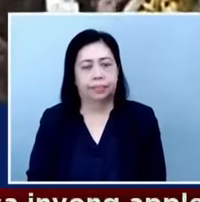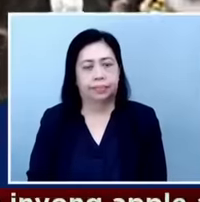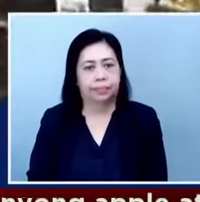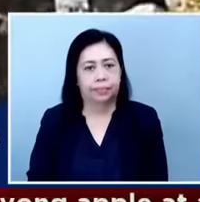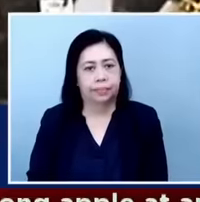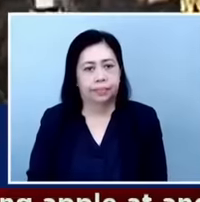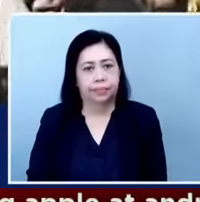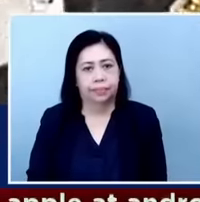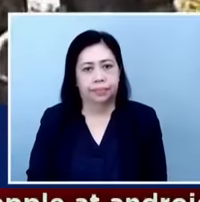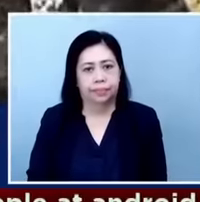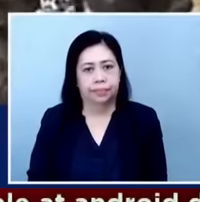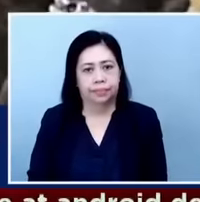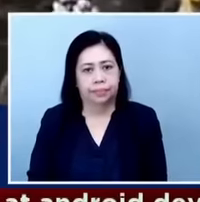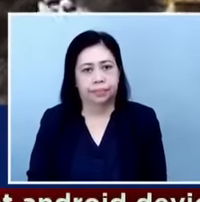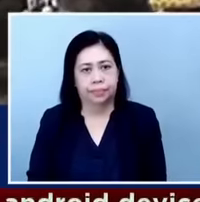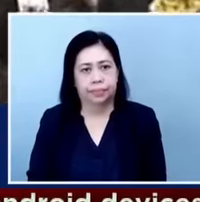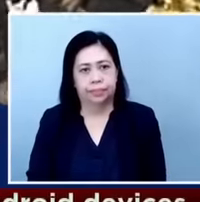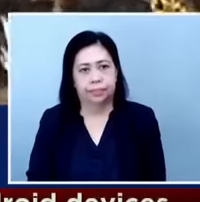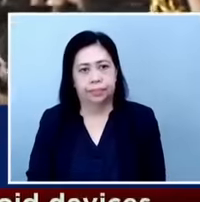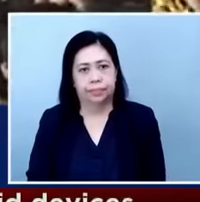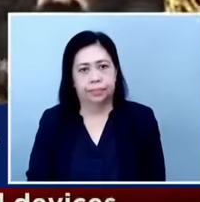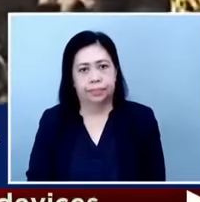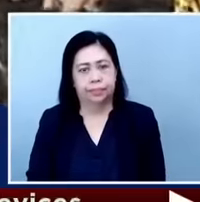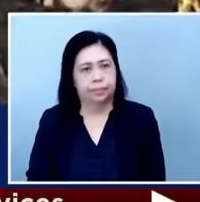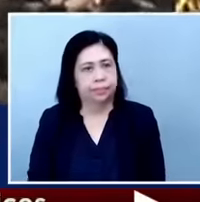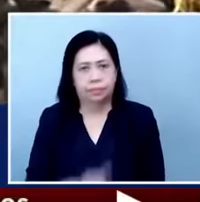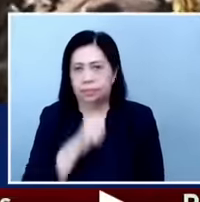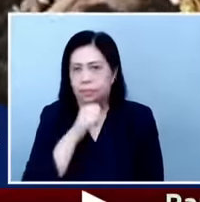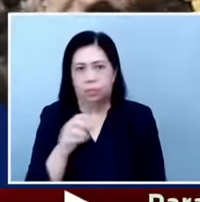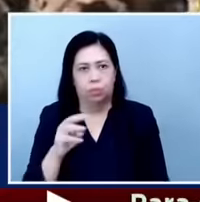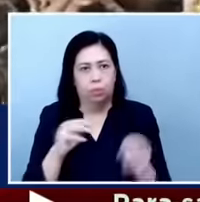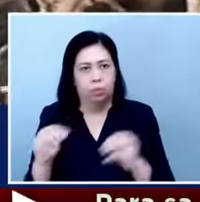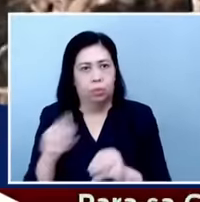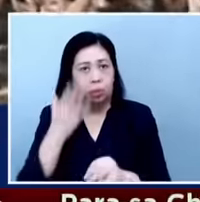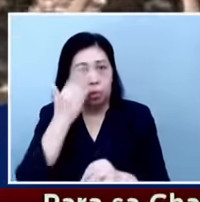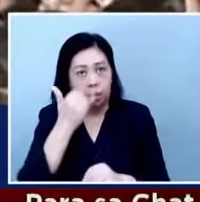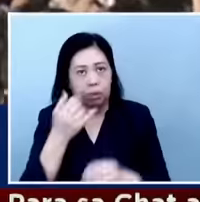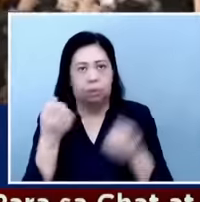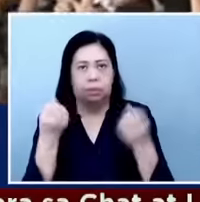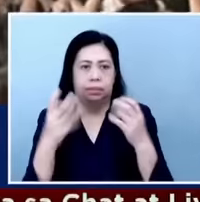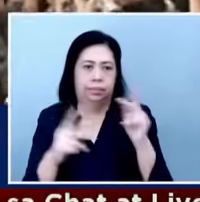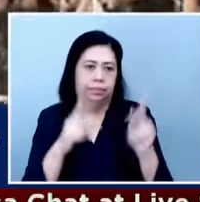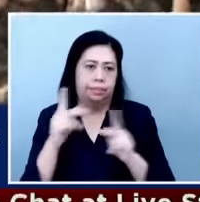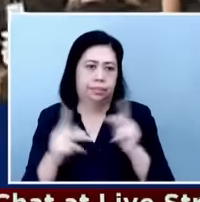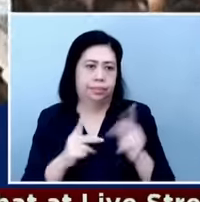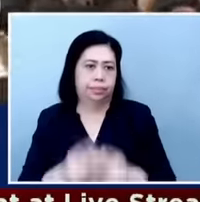Poong Nazareno dahil hindi gumagalaw sa dami ng tao.